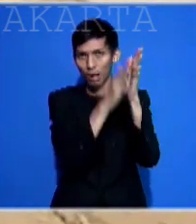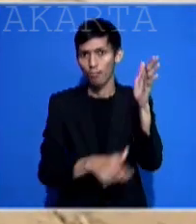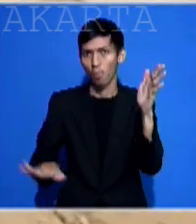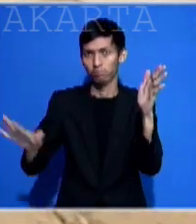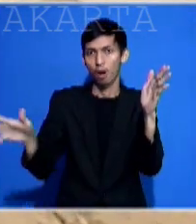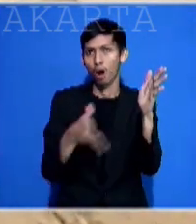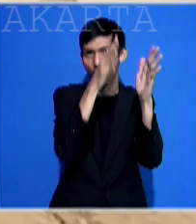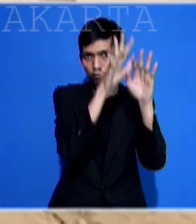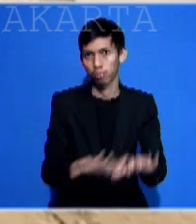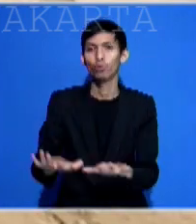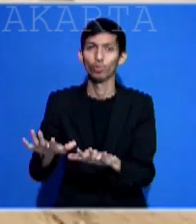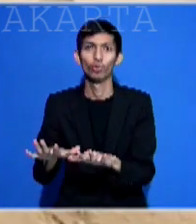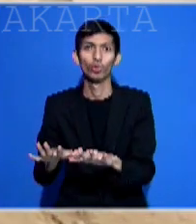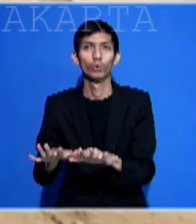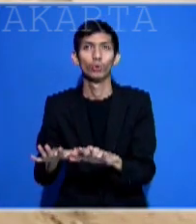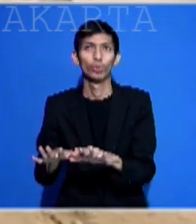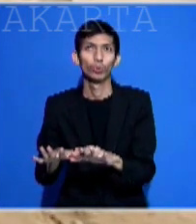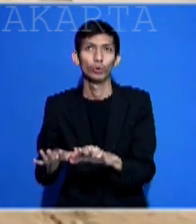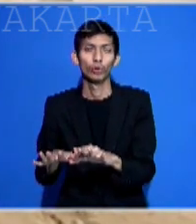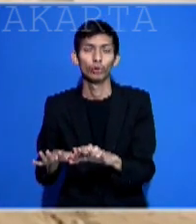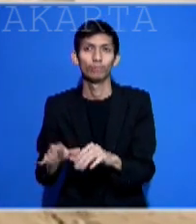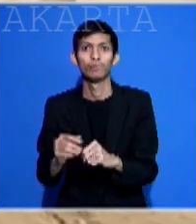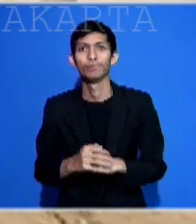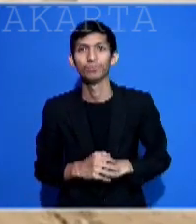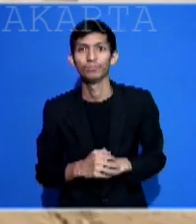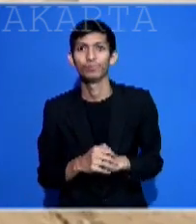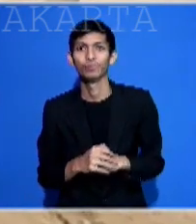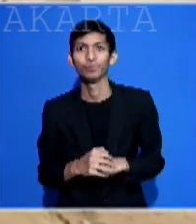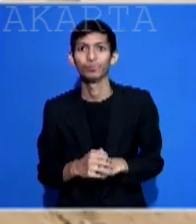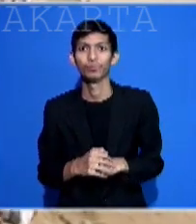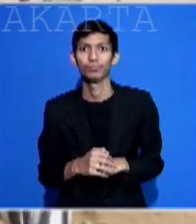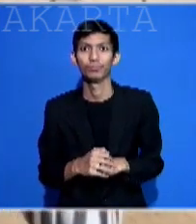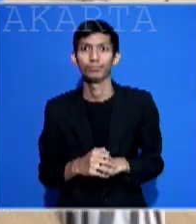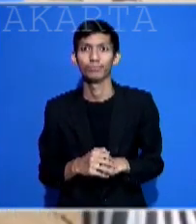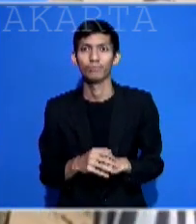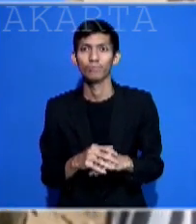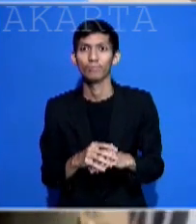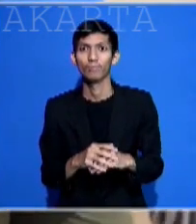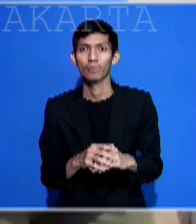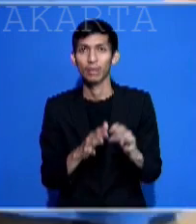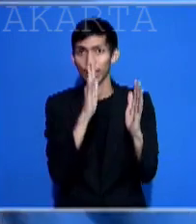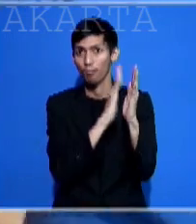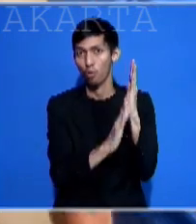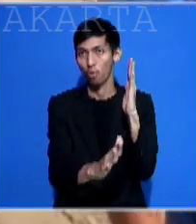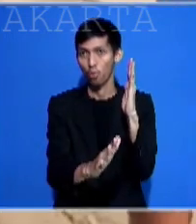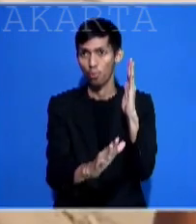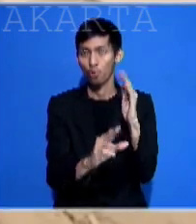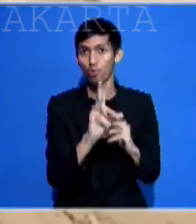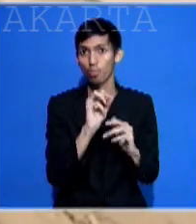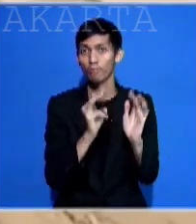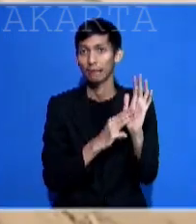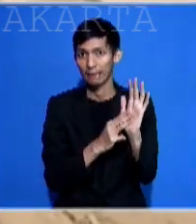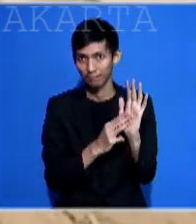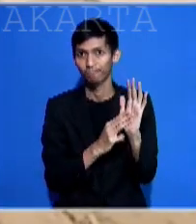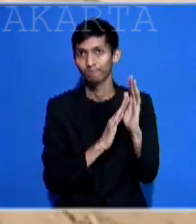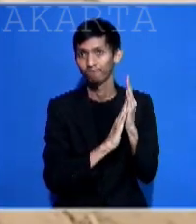pengaman bangunan tegal ini. Hingga ini ada panjang kurang lebih 20 meter